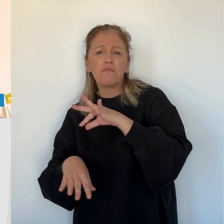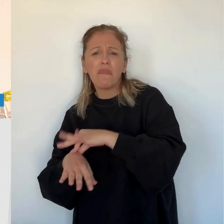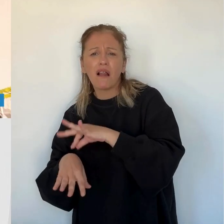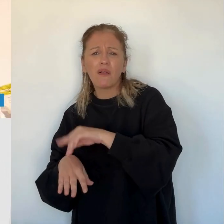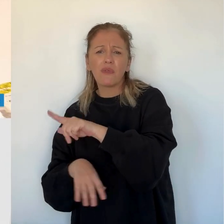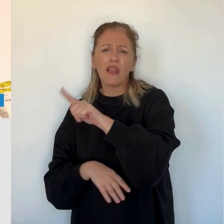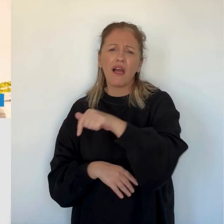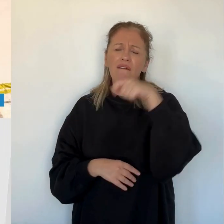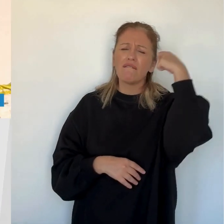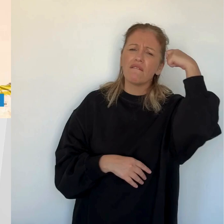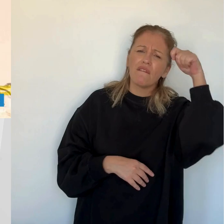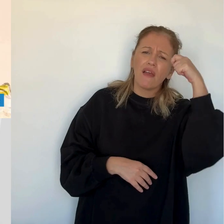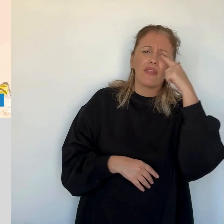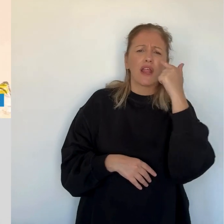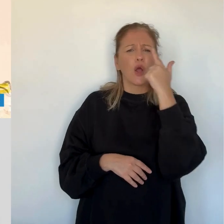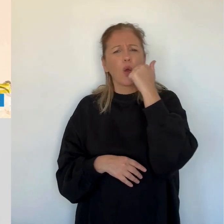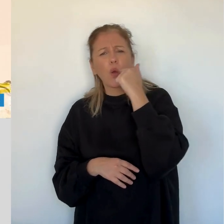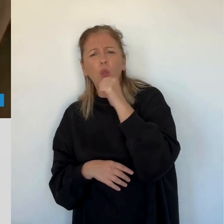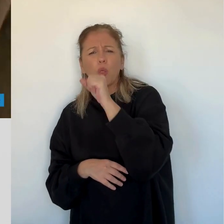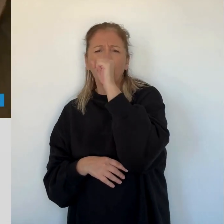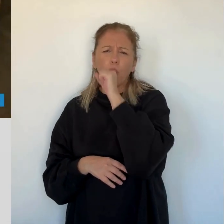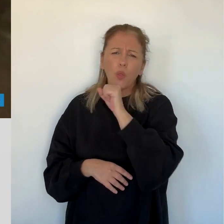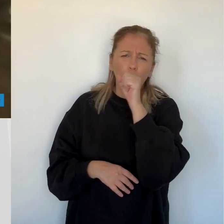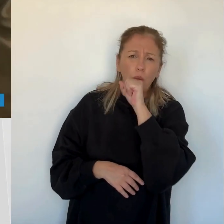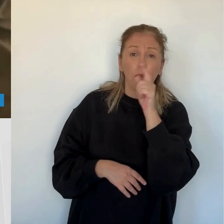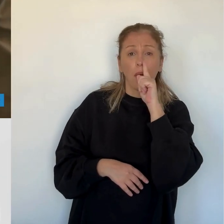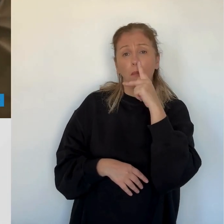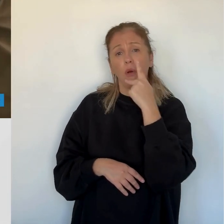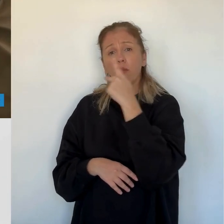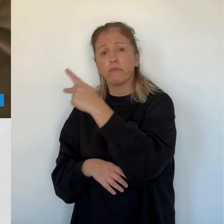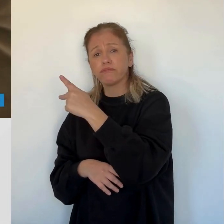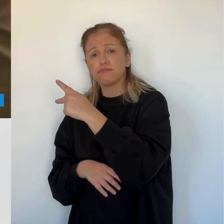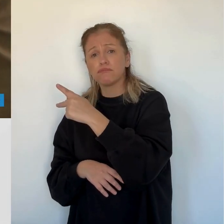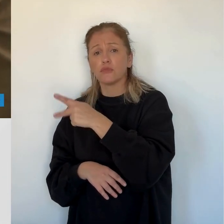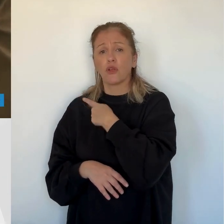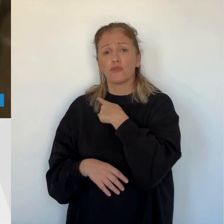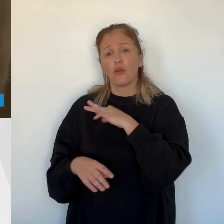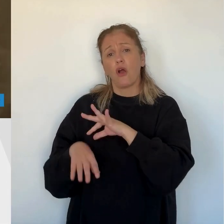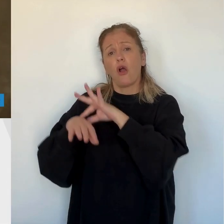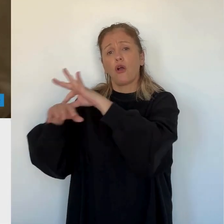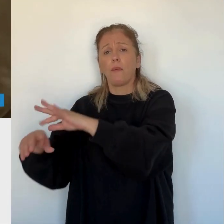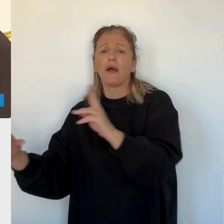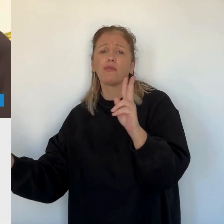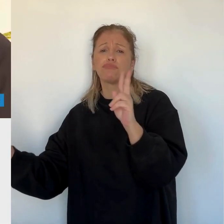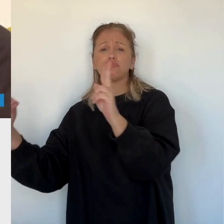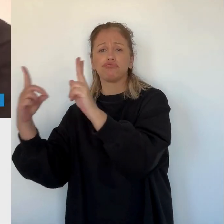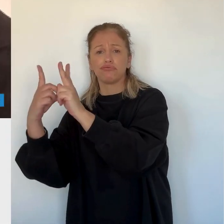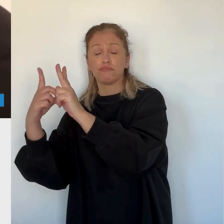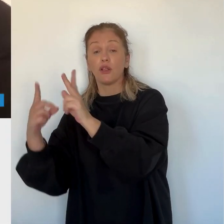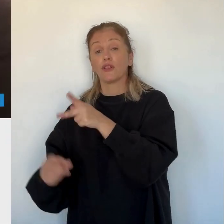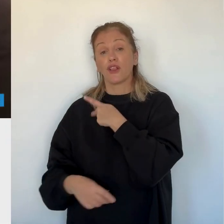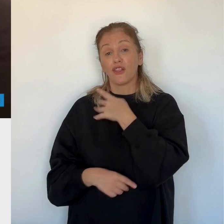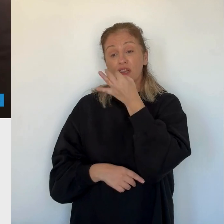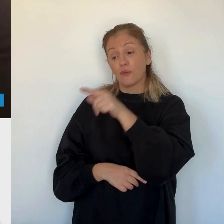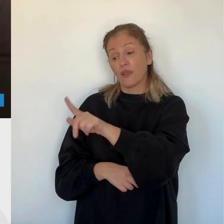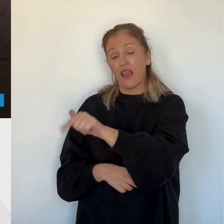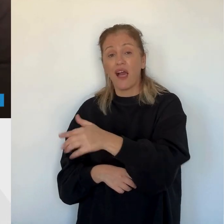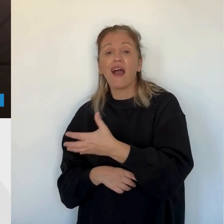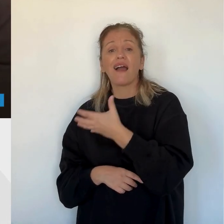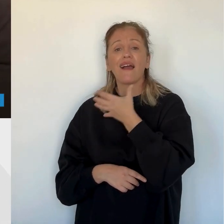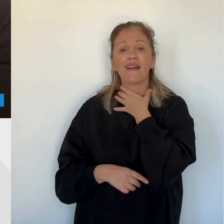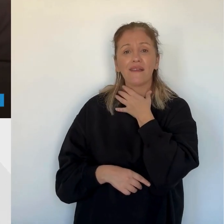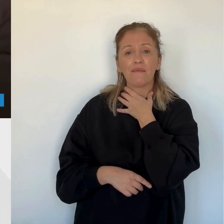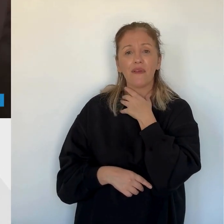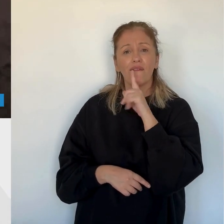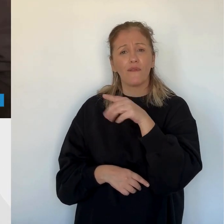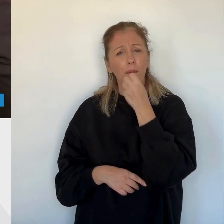Fièvre, rhume, toux. Depuis samedi, le petit Jean-Mathieu, 2 ans et demi, est souffrant. Il vient consulter avec sa mère et quelques minutes plus tard,